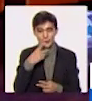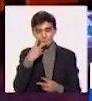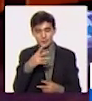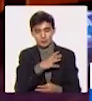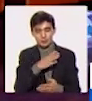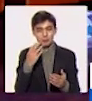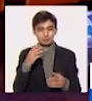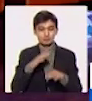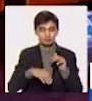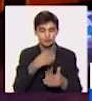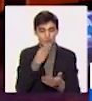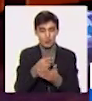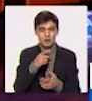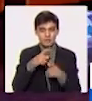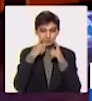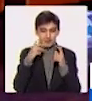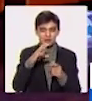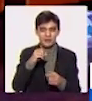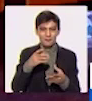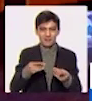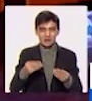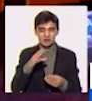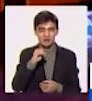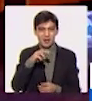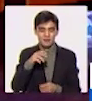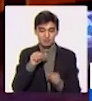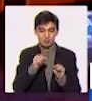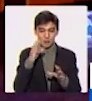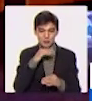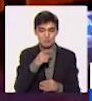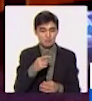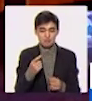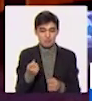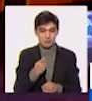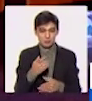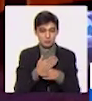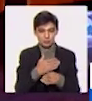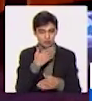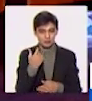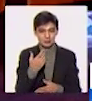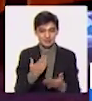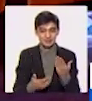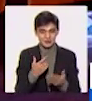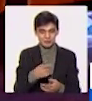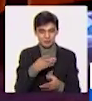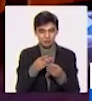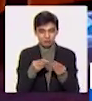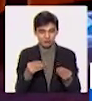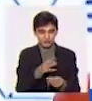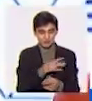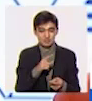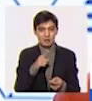вот маски из влажных салфеток, они эффективны или нет? Малоэффективны, потому что, опять говорю, если там увлажненная будет